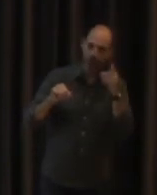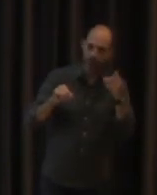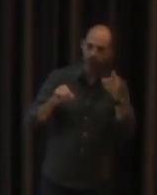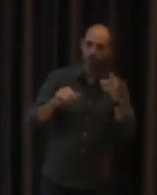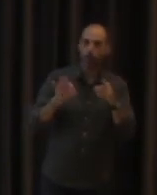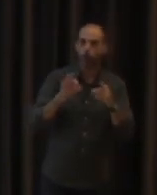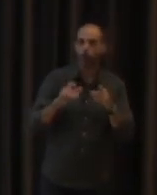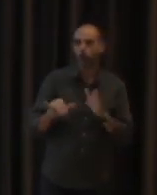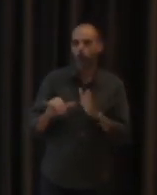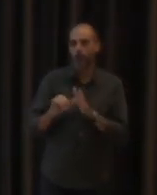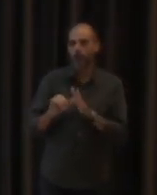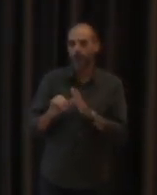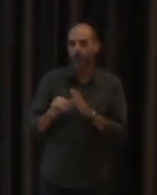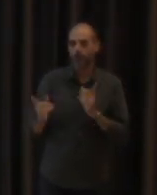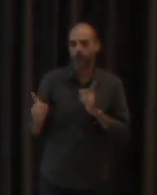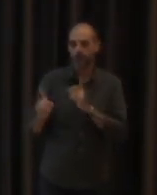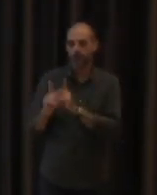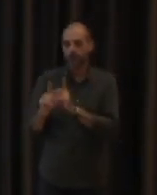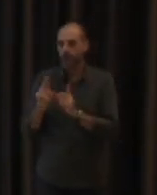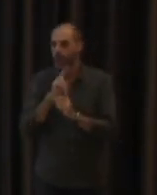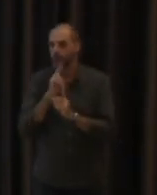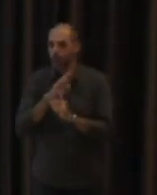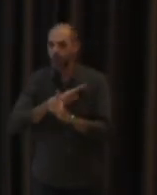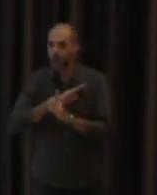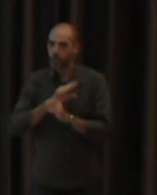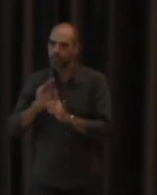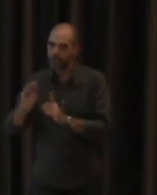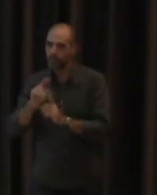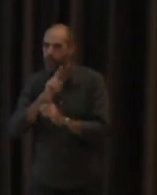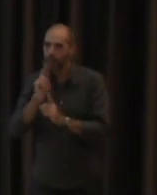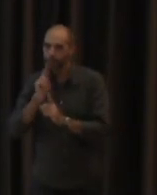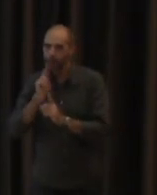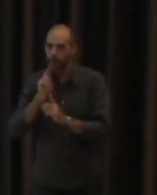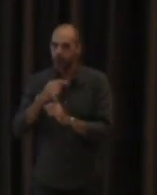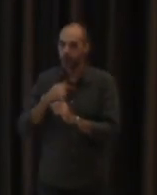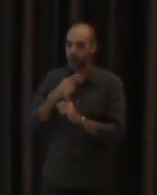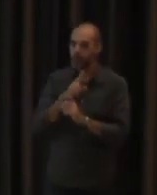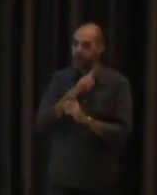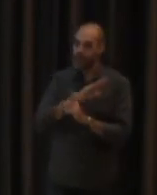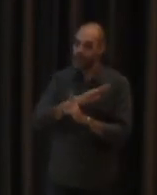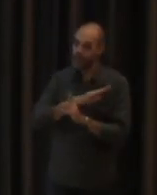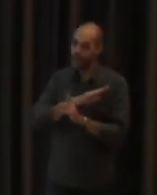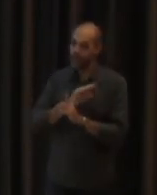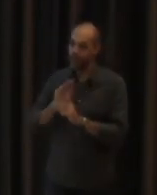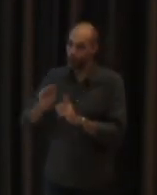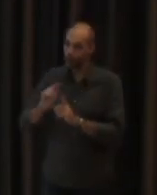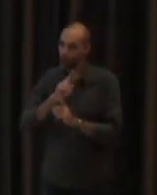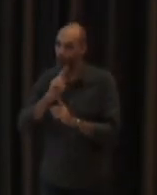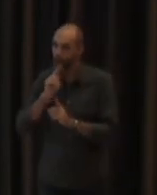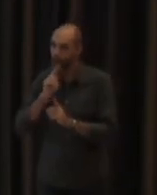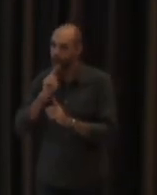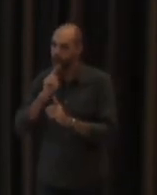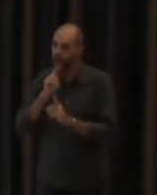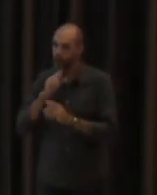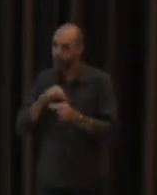acostar a la seva mare, si no volem repetir a la seva mare, podem dir s'hi va acostar. En aquestes frases, el pronom i és